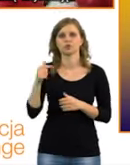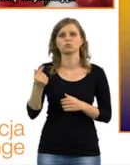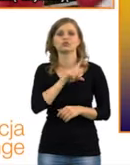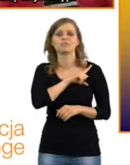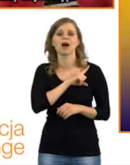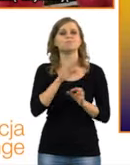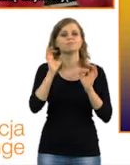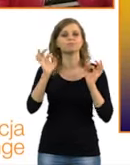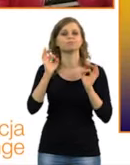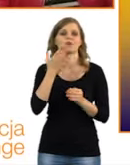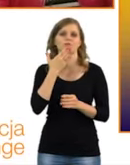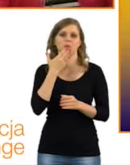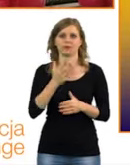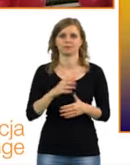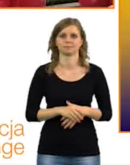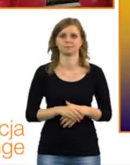poprawną artykulację.